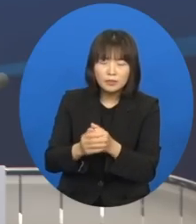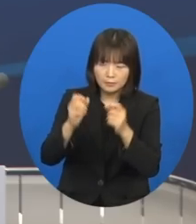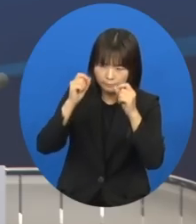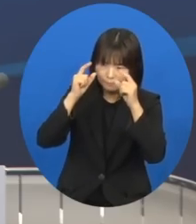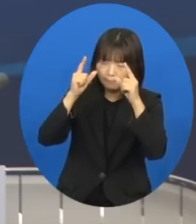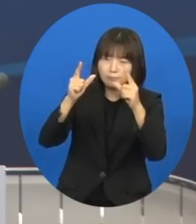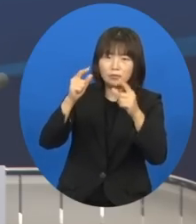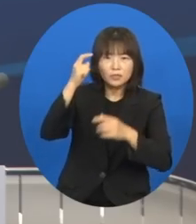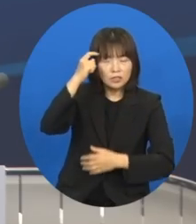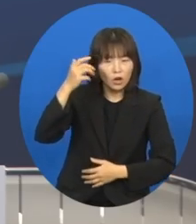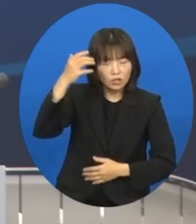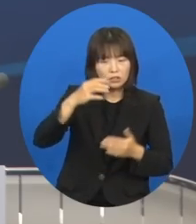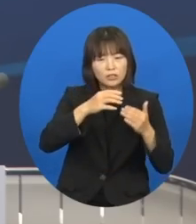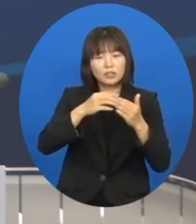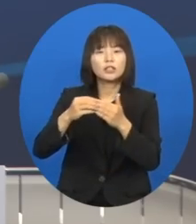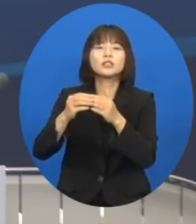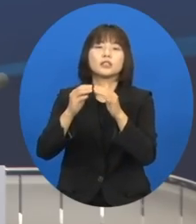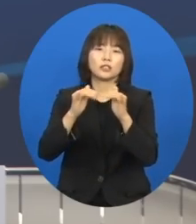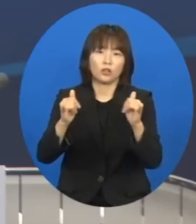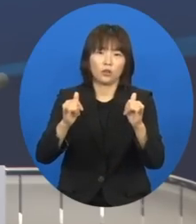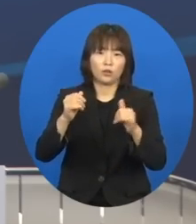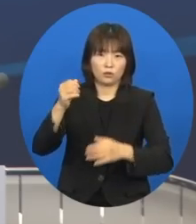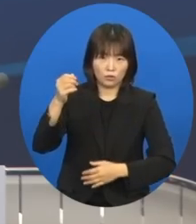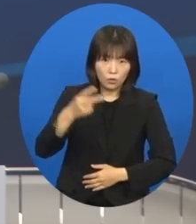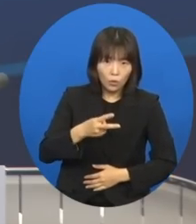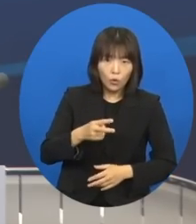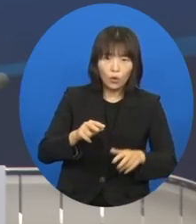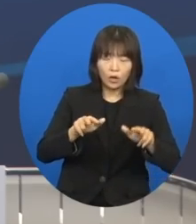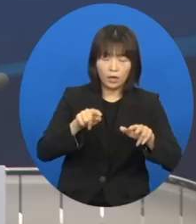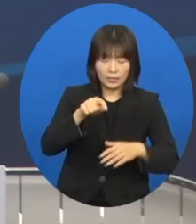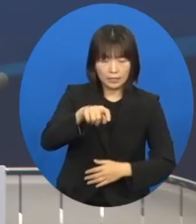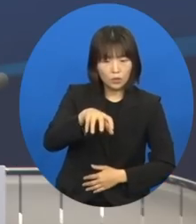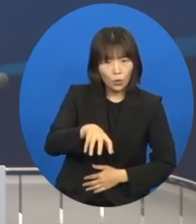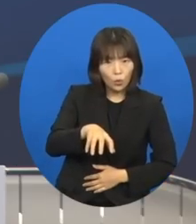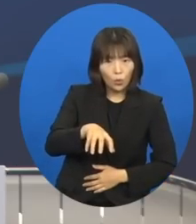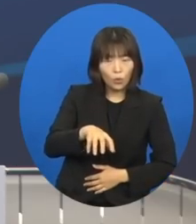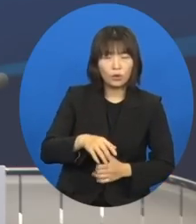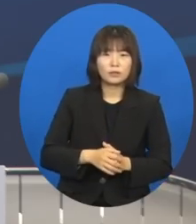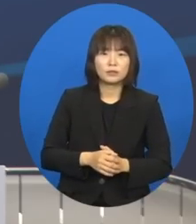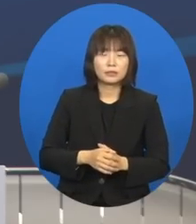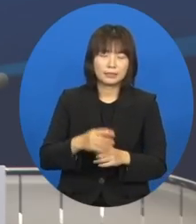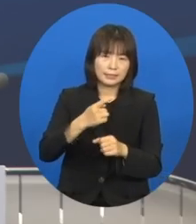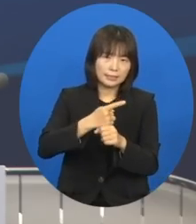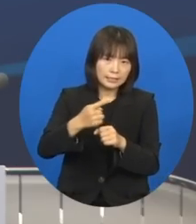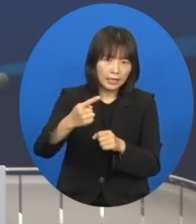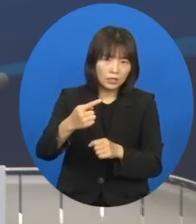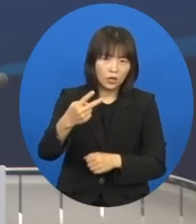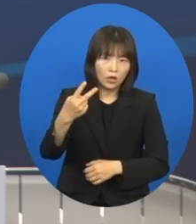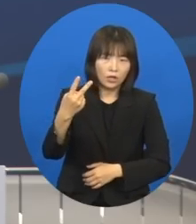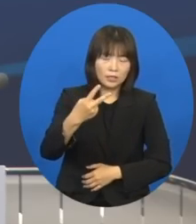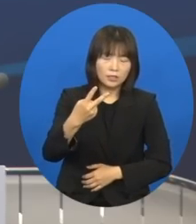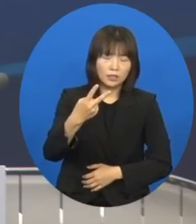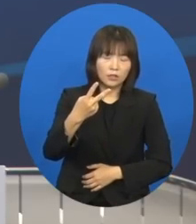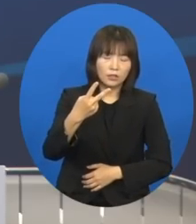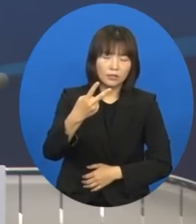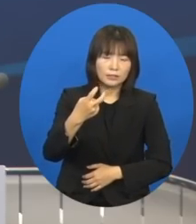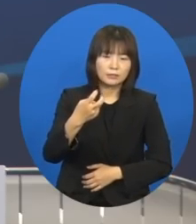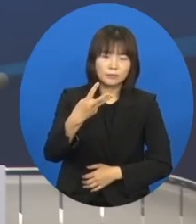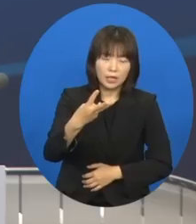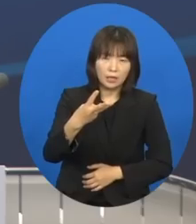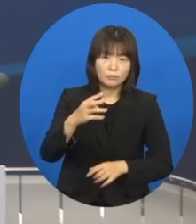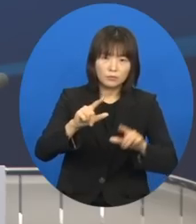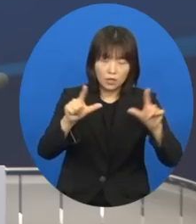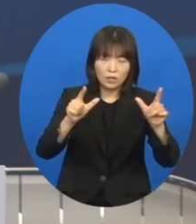깨어있는 영적 리더들, 그리고 우리 지금 이곳의 단에 내년 2013년도가 시작되는 이 목회 사역에